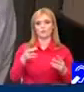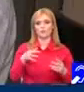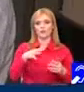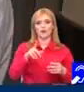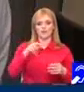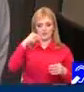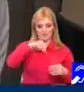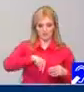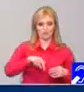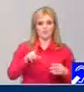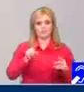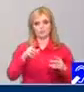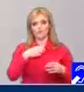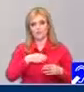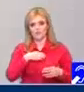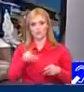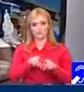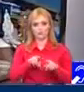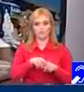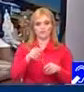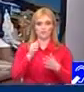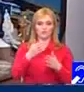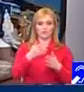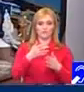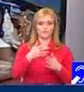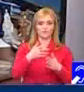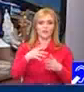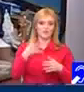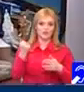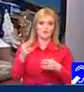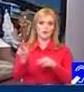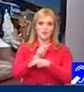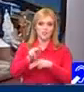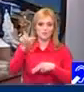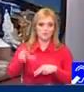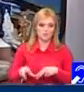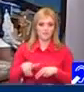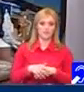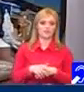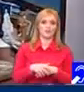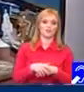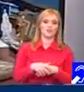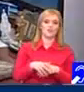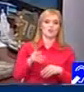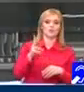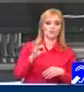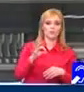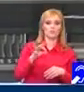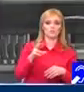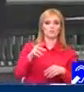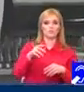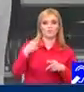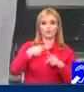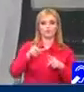omul, dar el suferă foarte mult și atunci eu ca chimist mi-am pus problema să construiesc molecule care